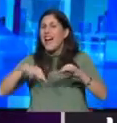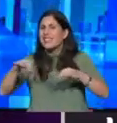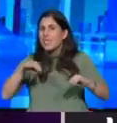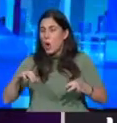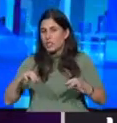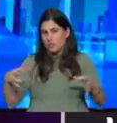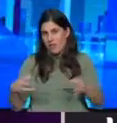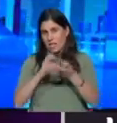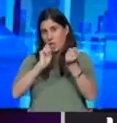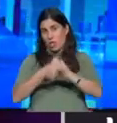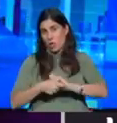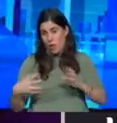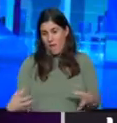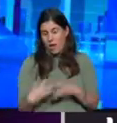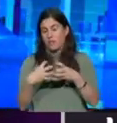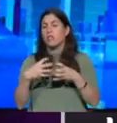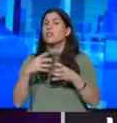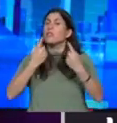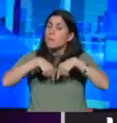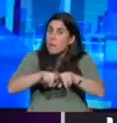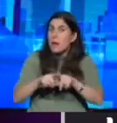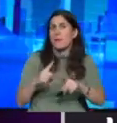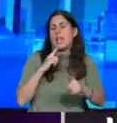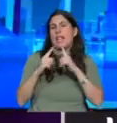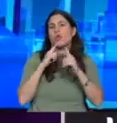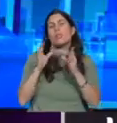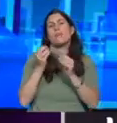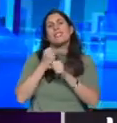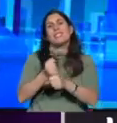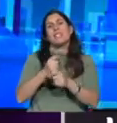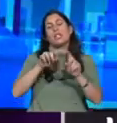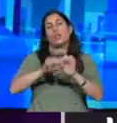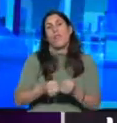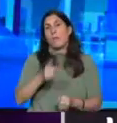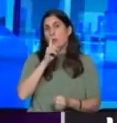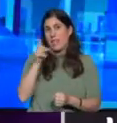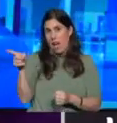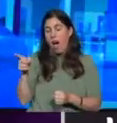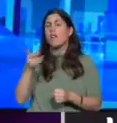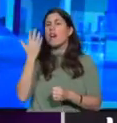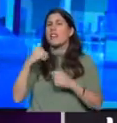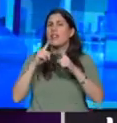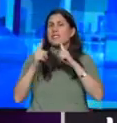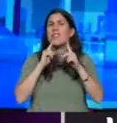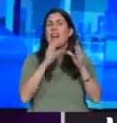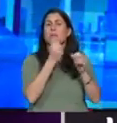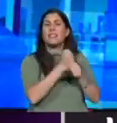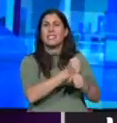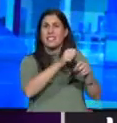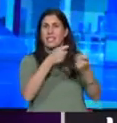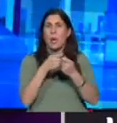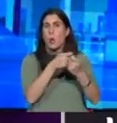לשינוי חברתי. במקביל לדיון עם נציג ארגון שוברים שתיקה, התקיים שיחה עם נציג ארגון האמת